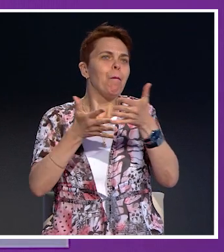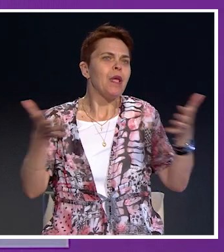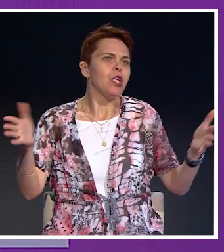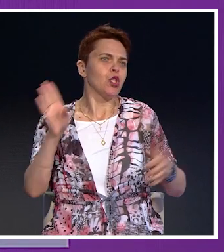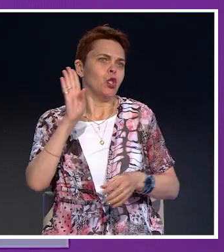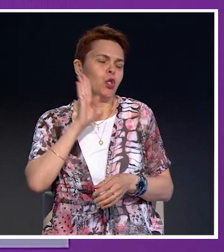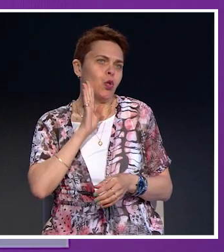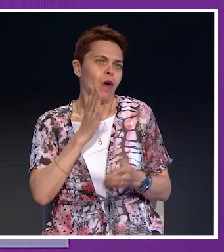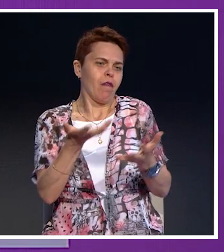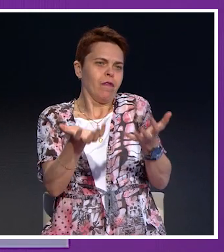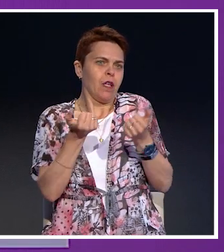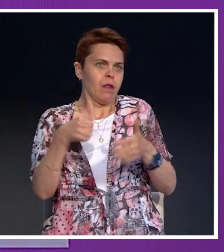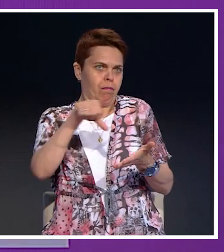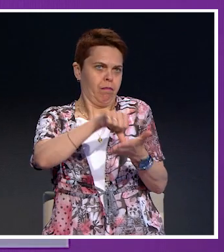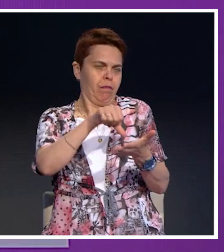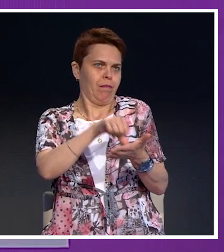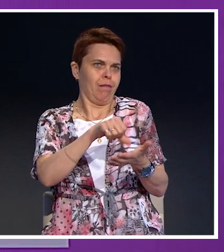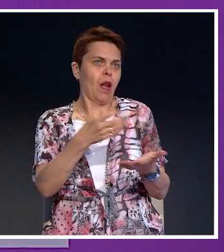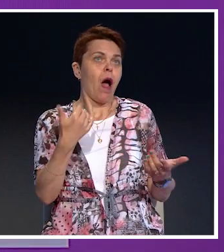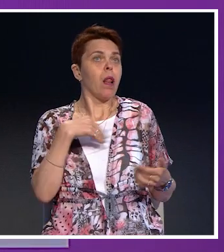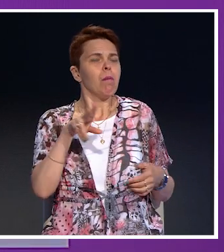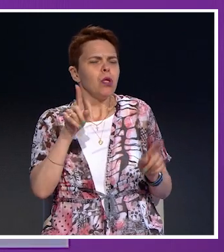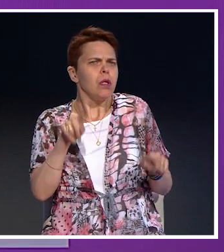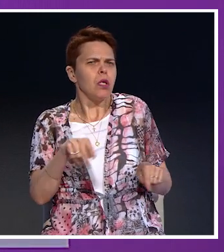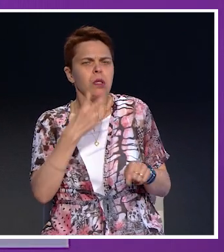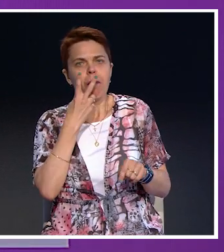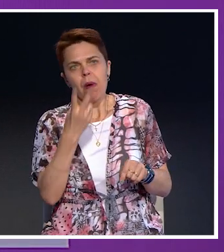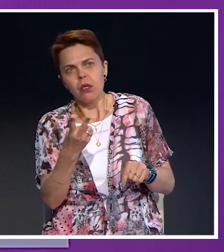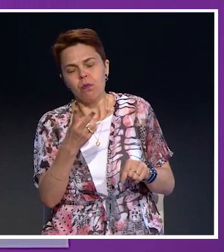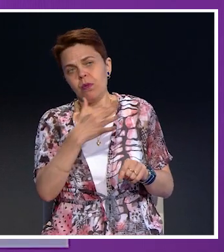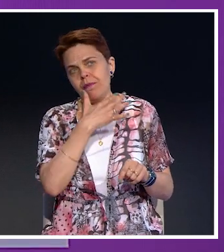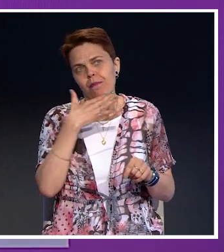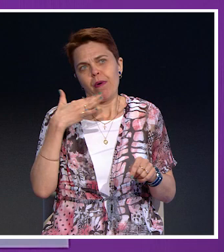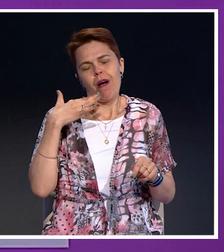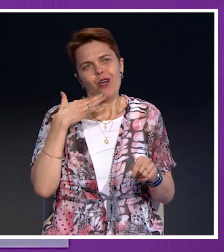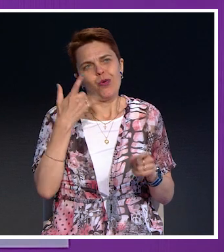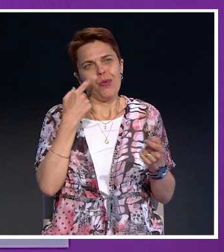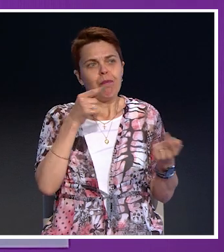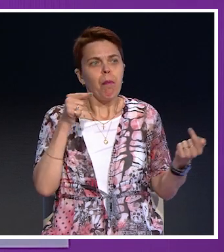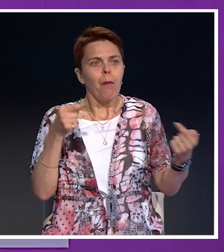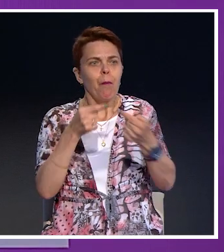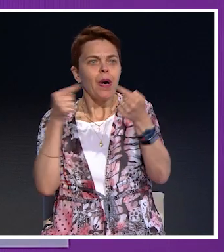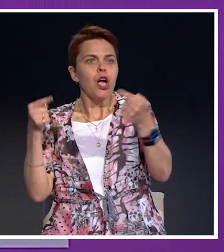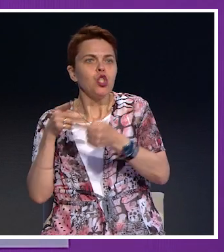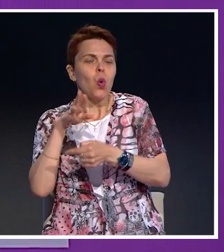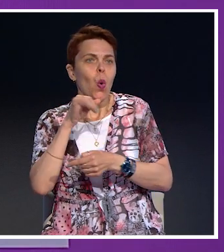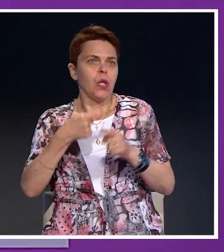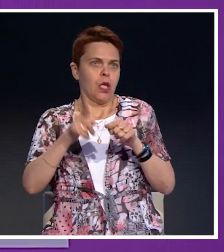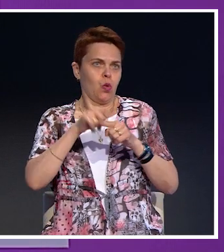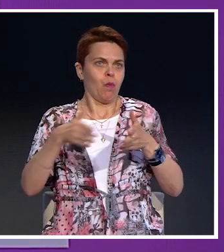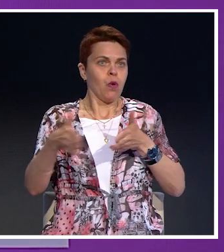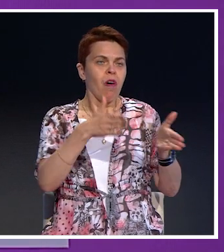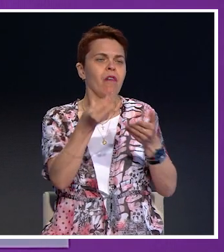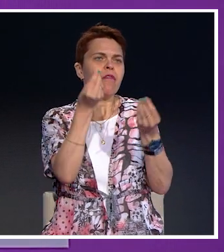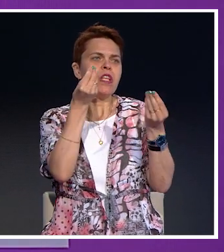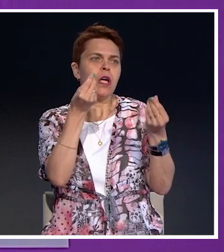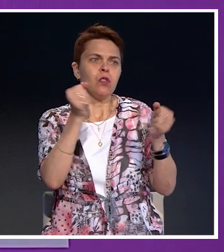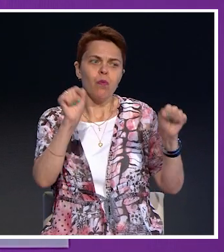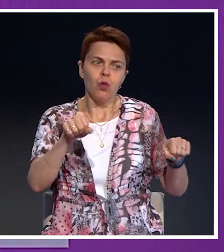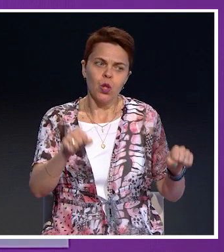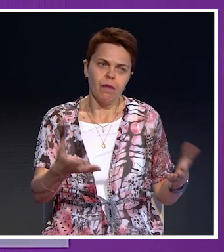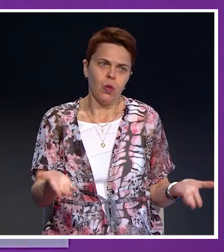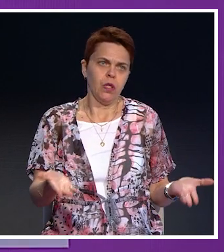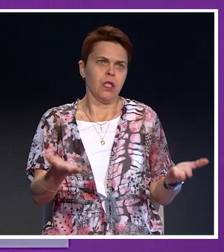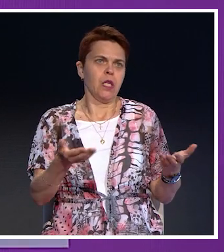жінок взяти участь у цих виборах. Але ми також бачимо багато перешкод на цьому шляху. Це, звичайно, нерівні фінансові